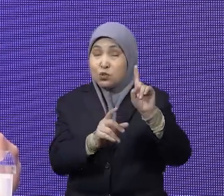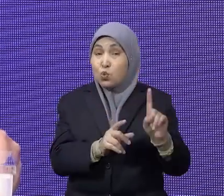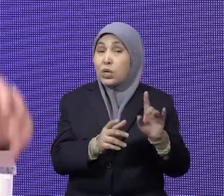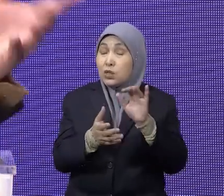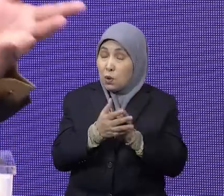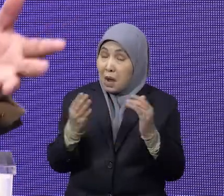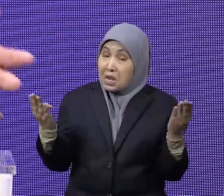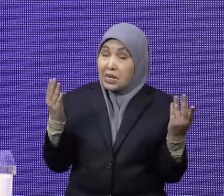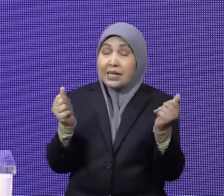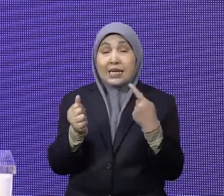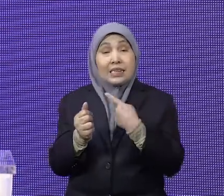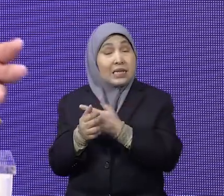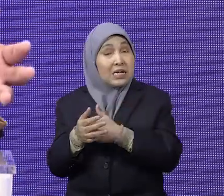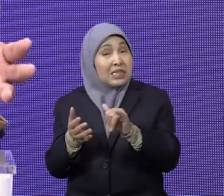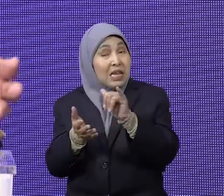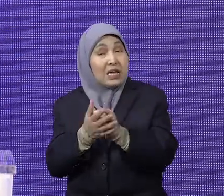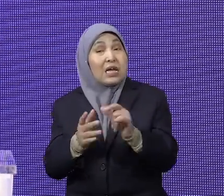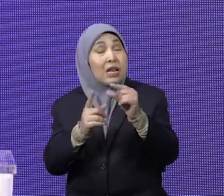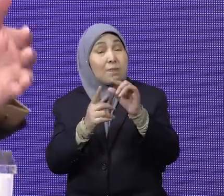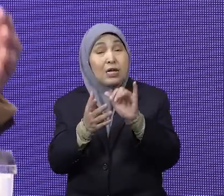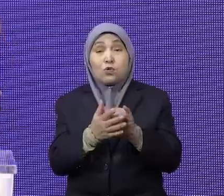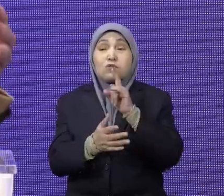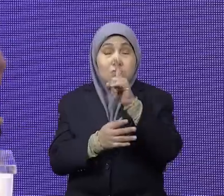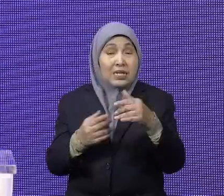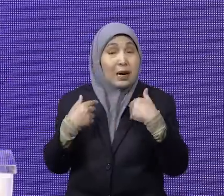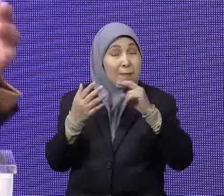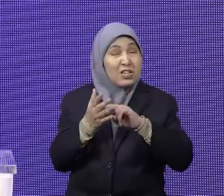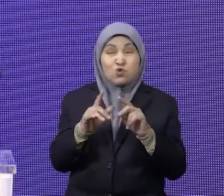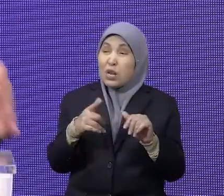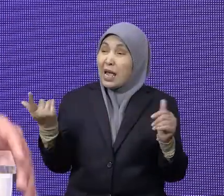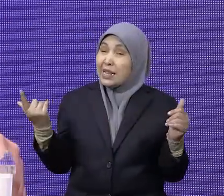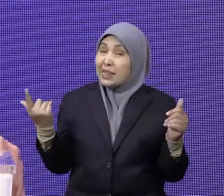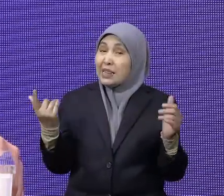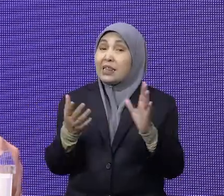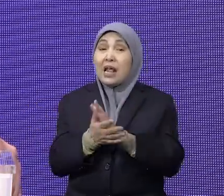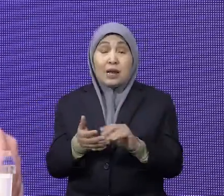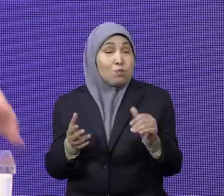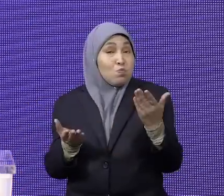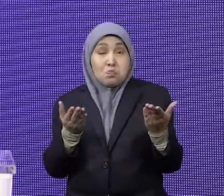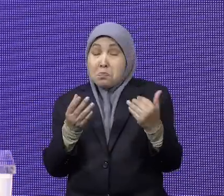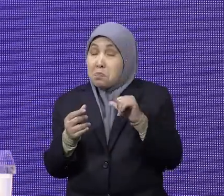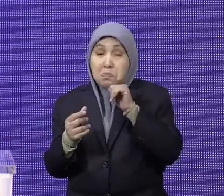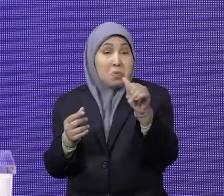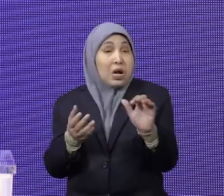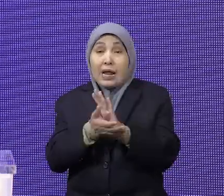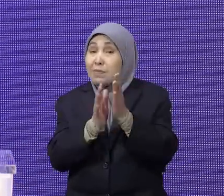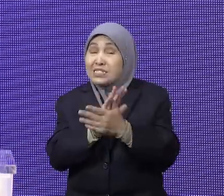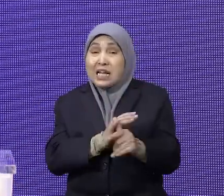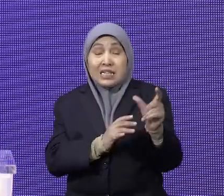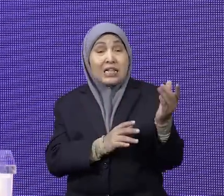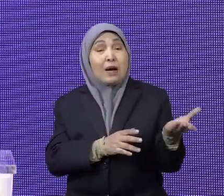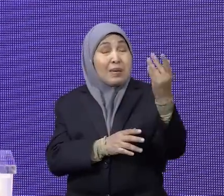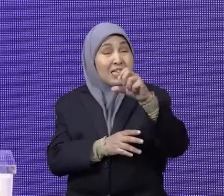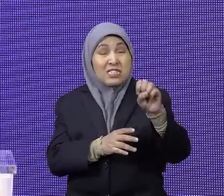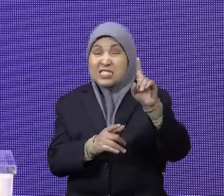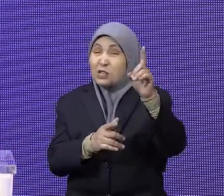tersebut, berbanding dengan kita yang menyatakan bahawasanya kalimah itu sebenarnya ada maksud yang lain di sebaliknya yang bukan menjadikan